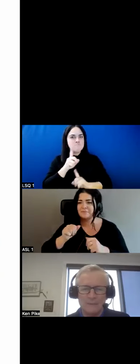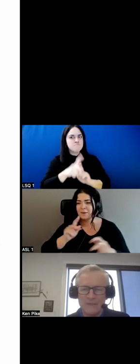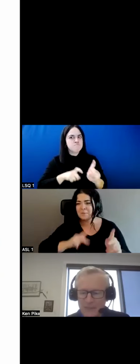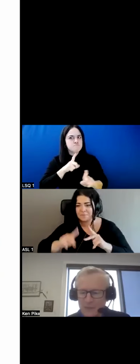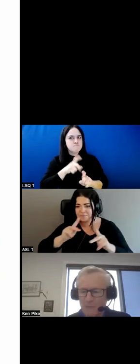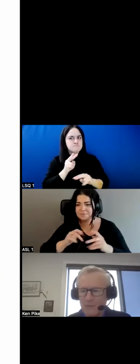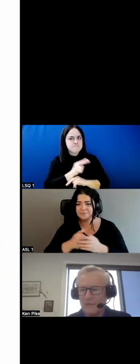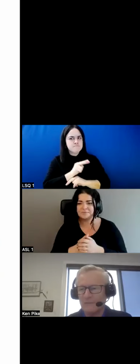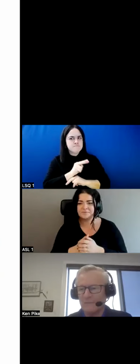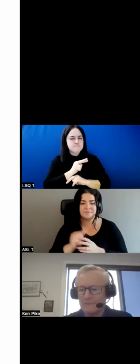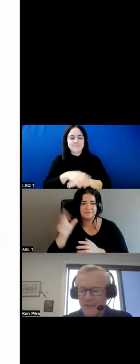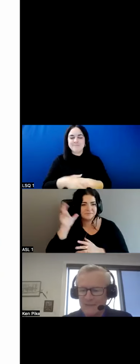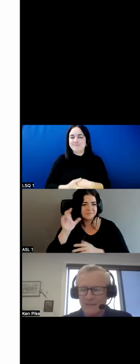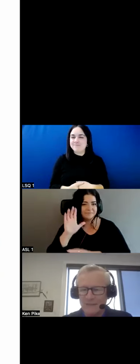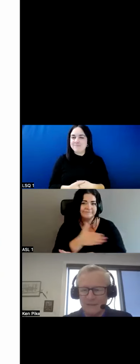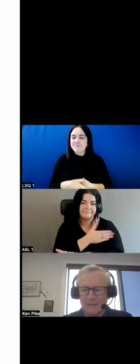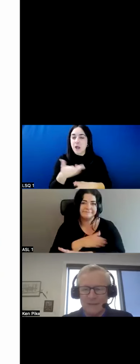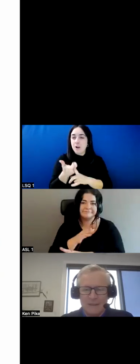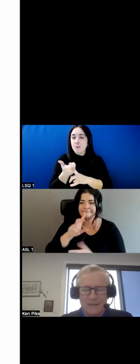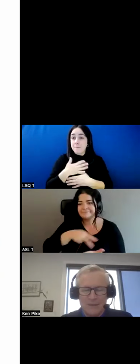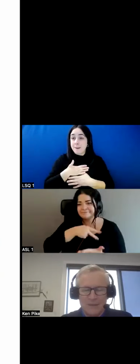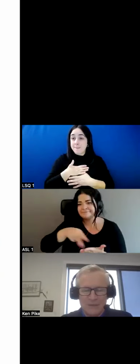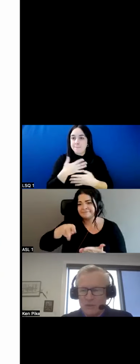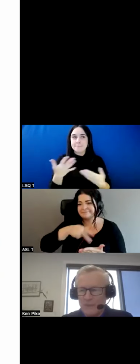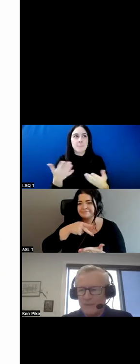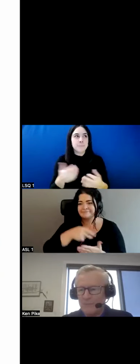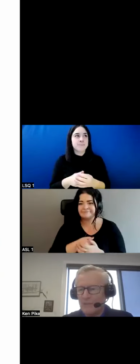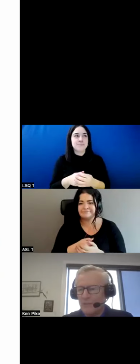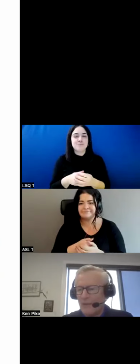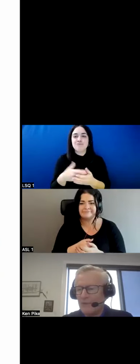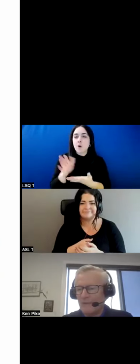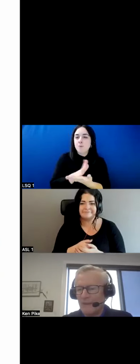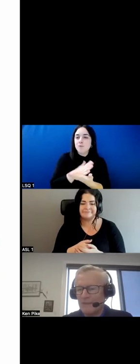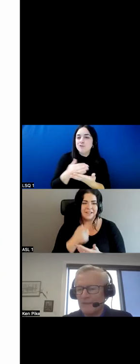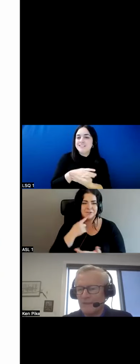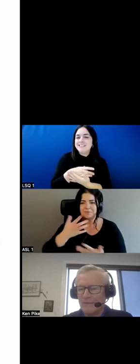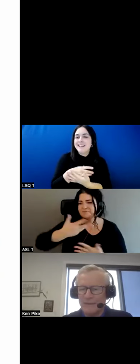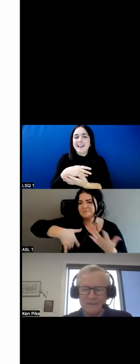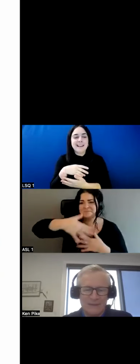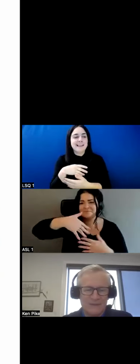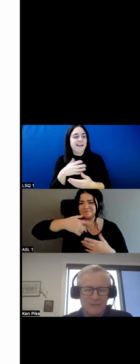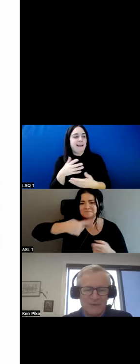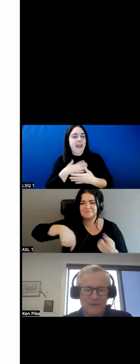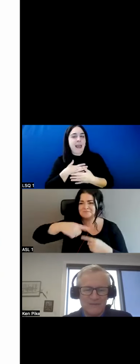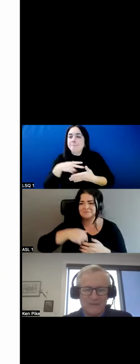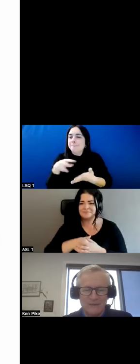Il adorait passer du temps avec des gens, écouter la musique, danser